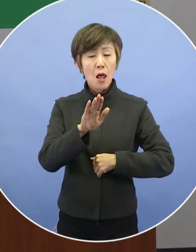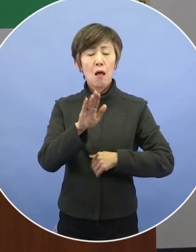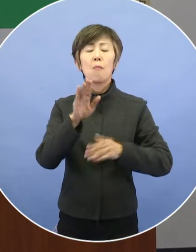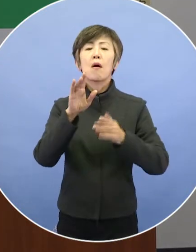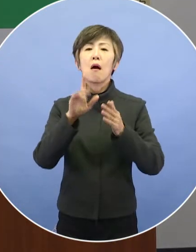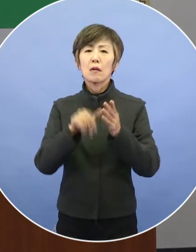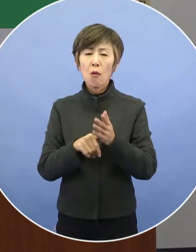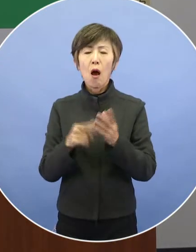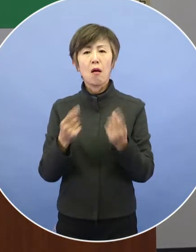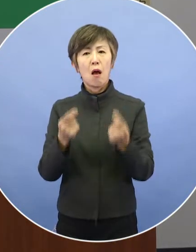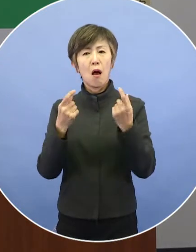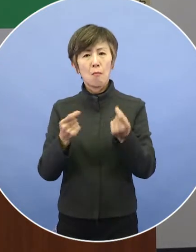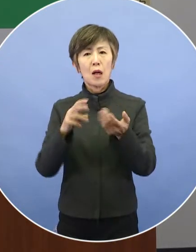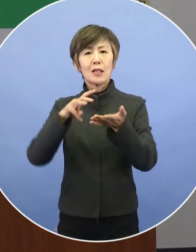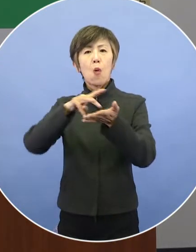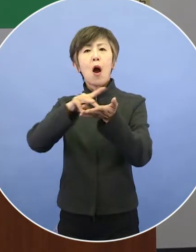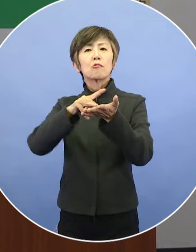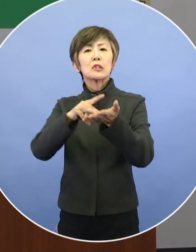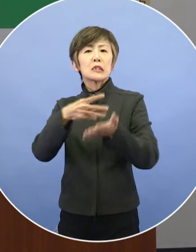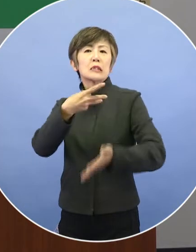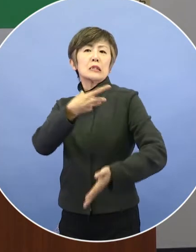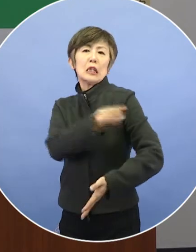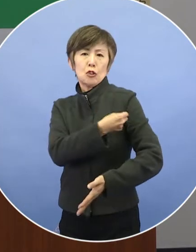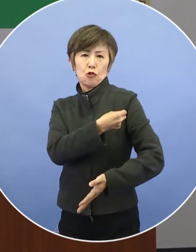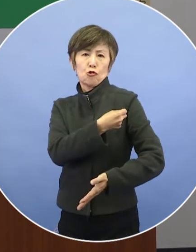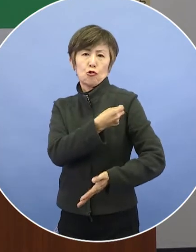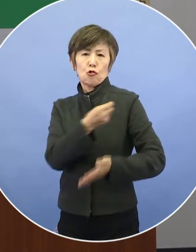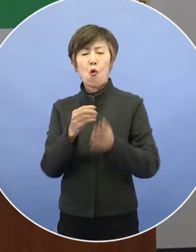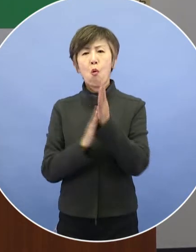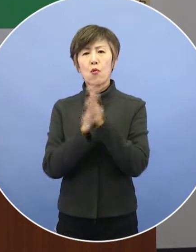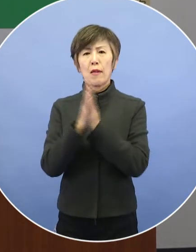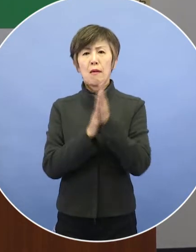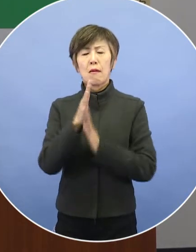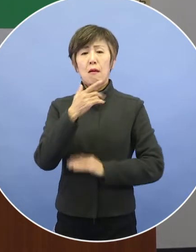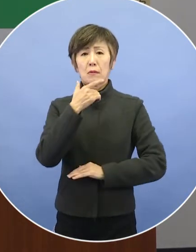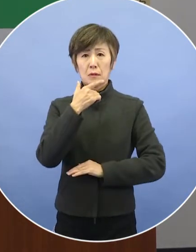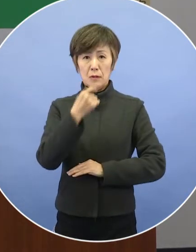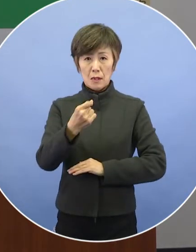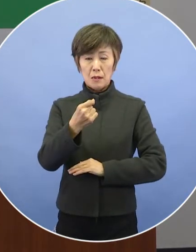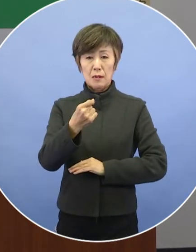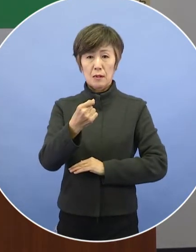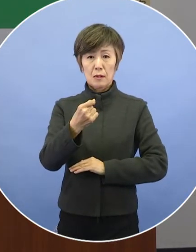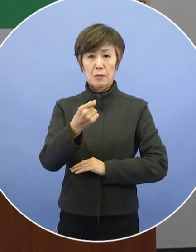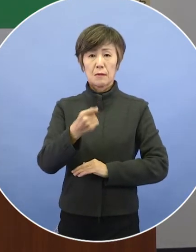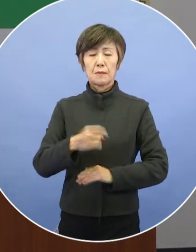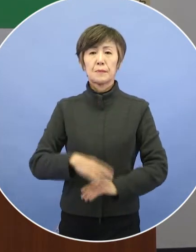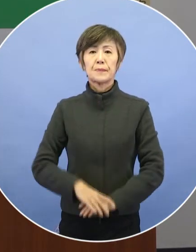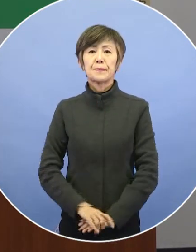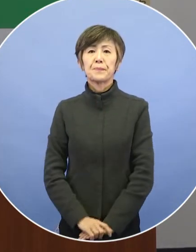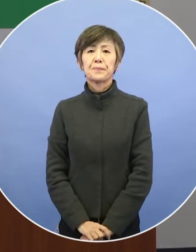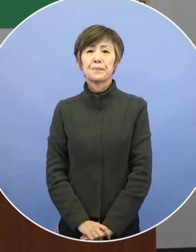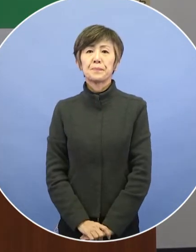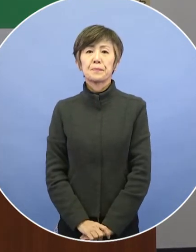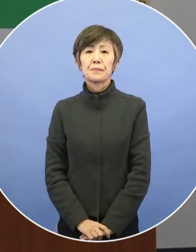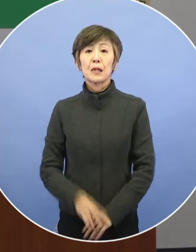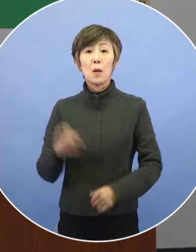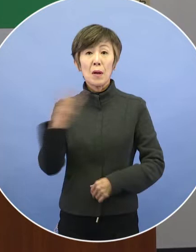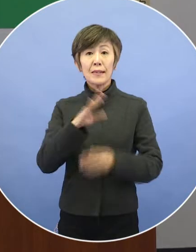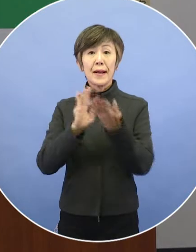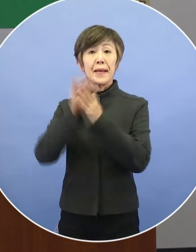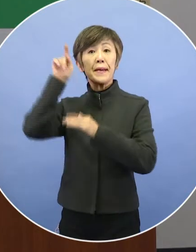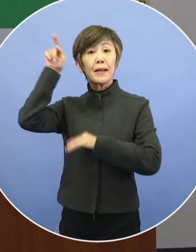できるだけ早くワクチンの接種をご検討いただいて行っていただきたいというふうに思っております